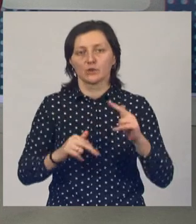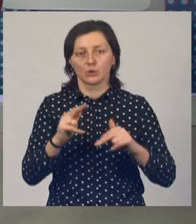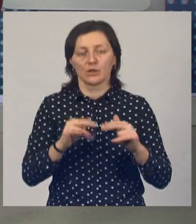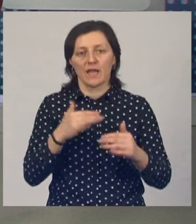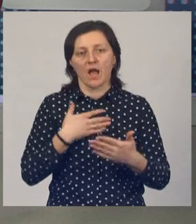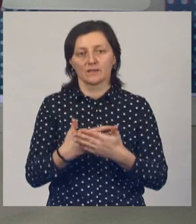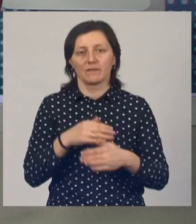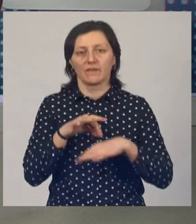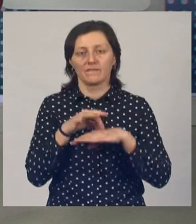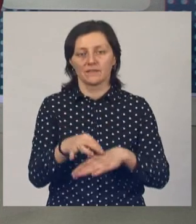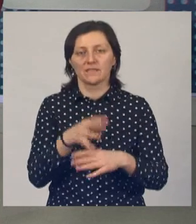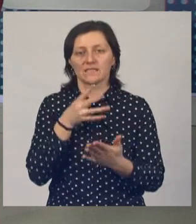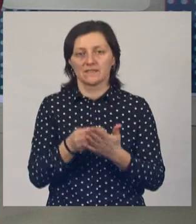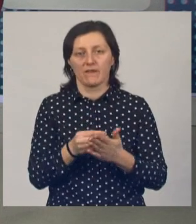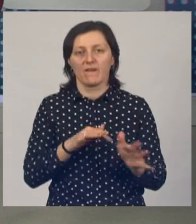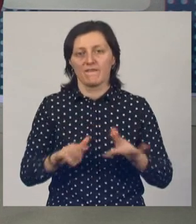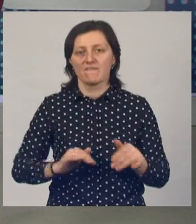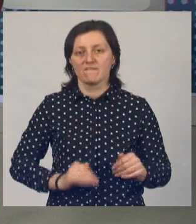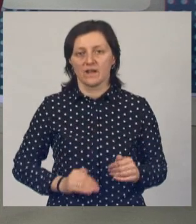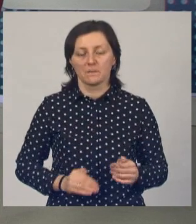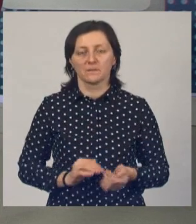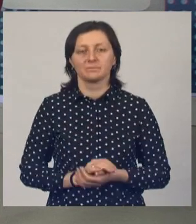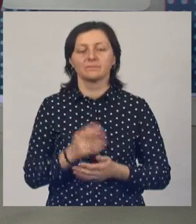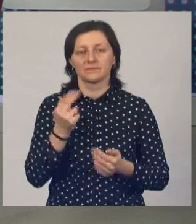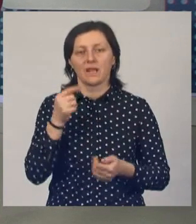активнее вести свое фермерское хозяйство надеемся